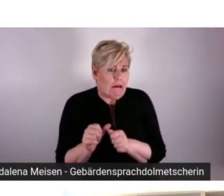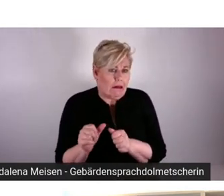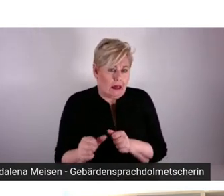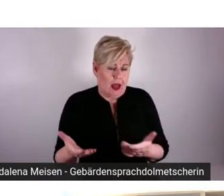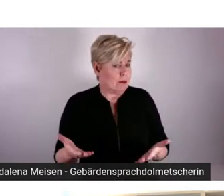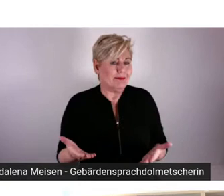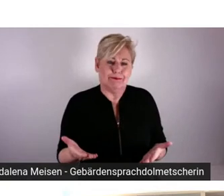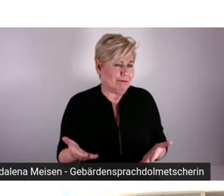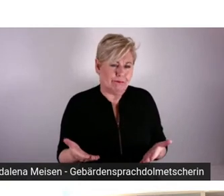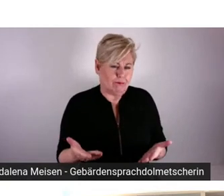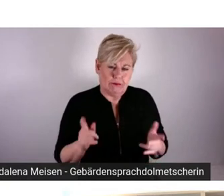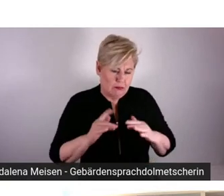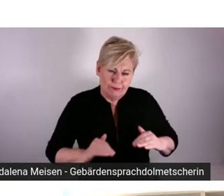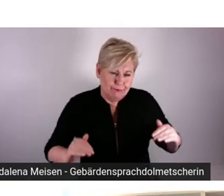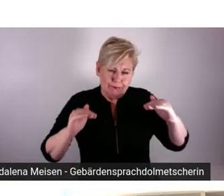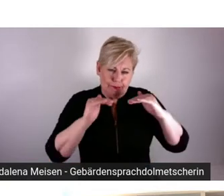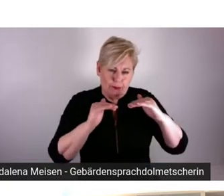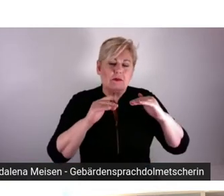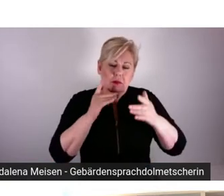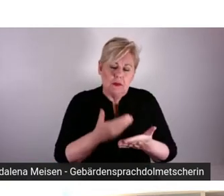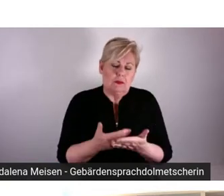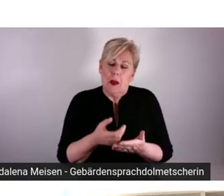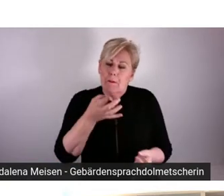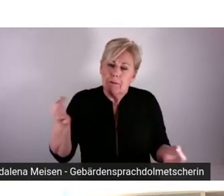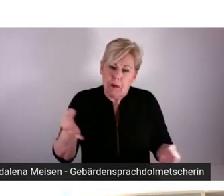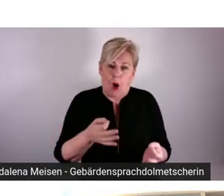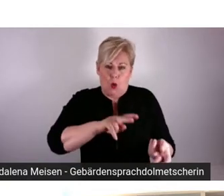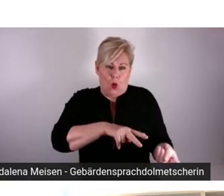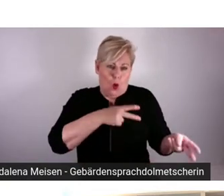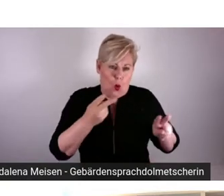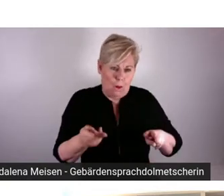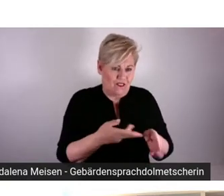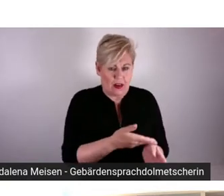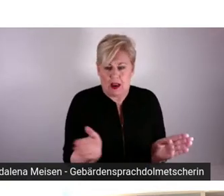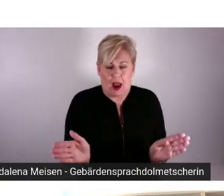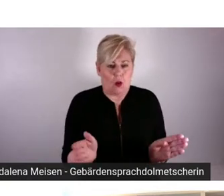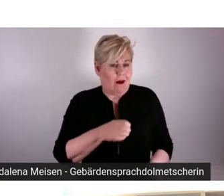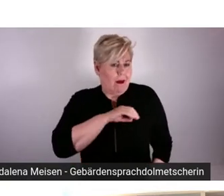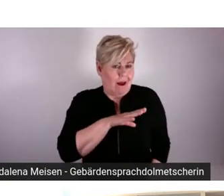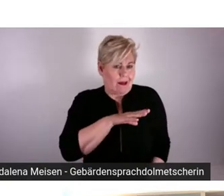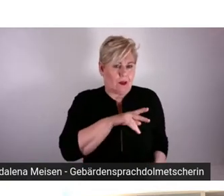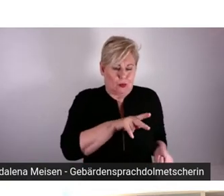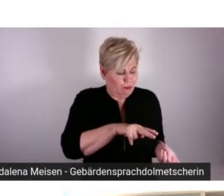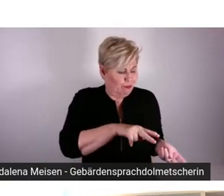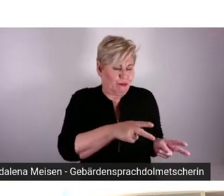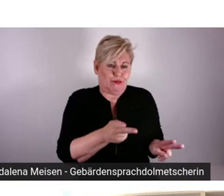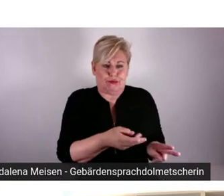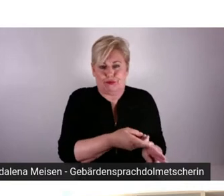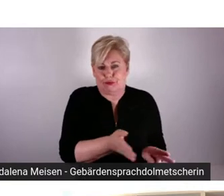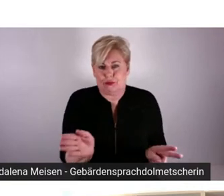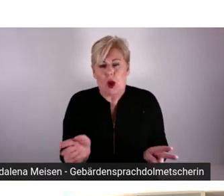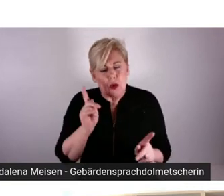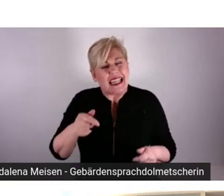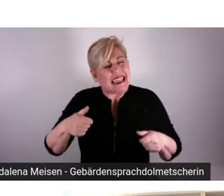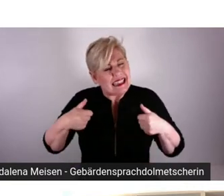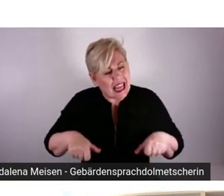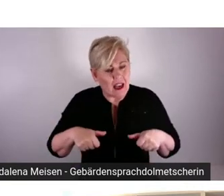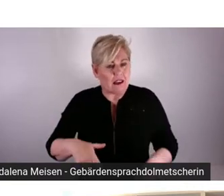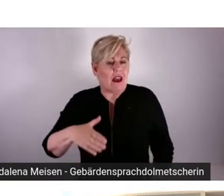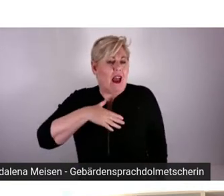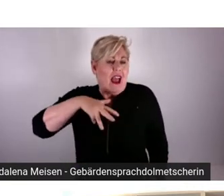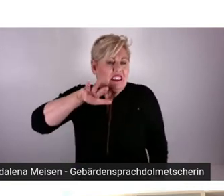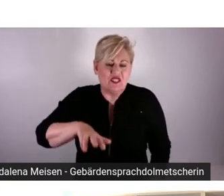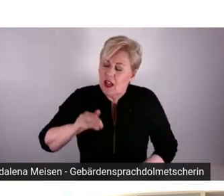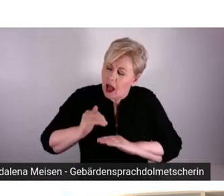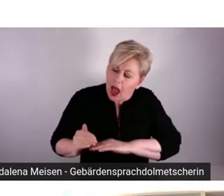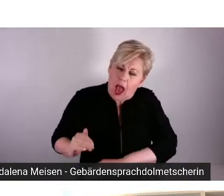deswegen brauchen wir ganz dringend eine Umverteilung von Reichtum. Und natürlich brauchen wir dringend eine Erhöhung der